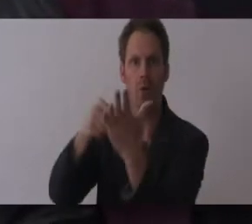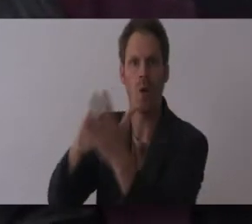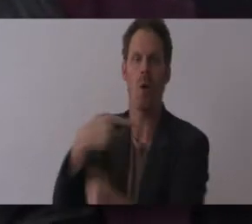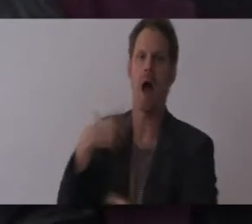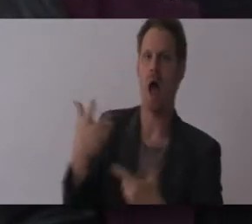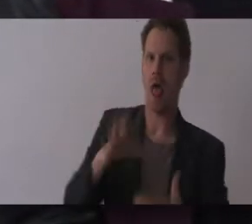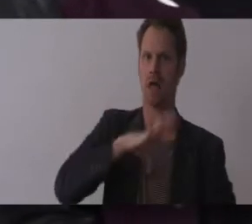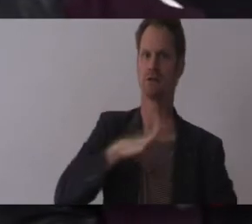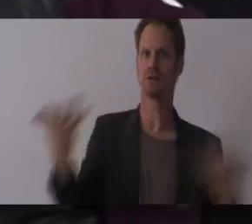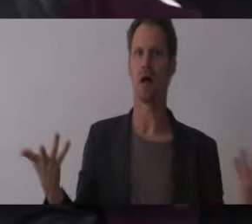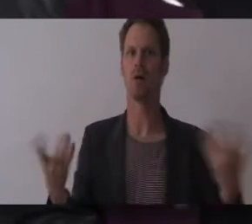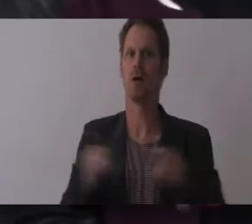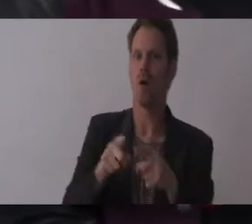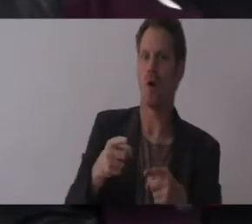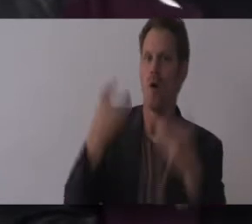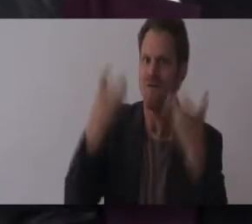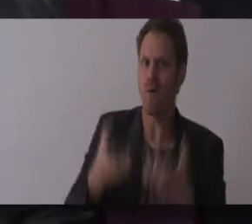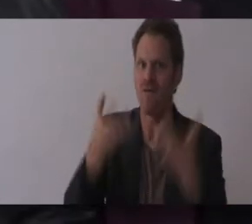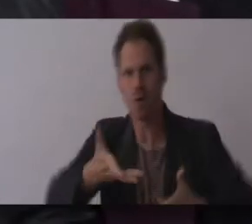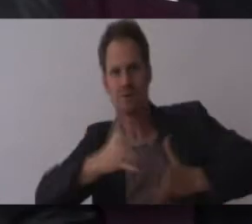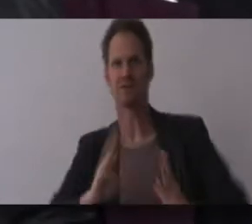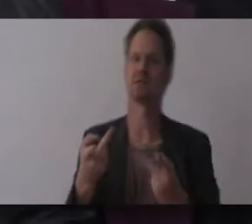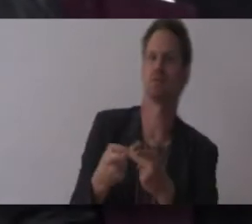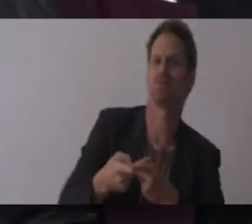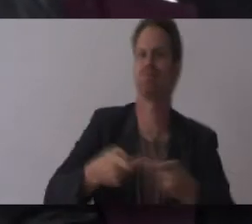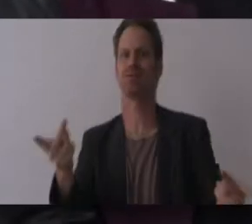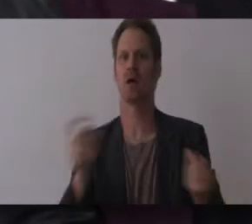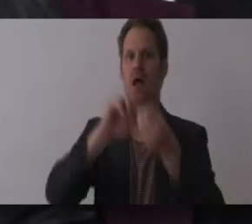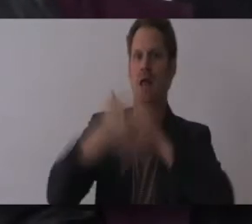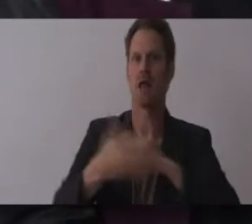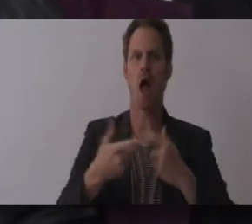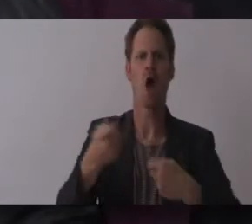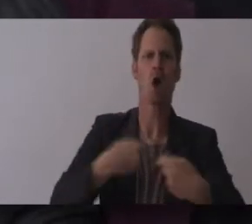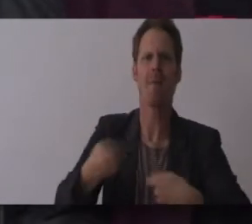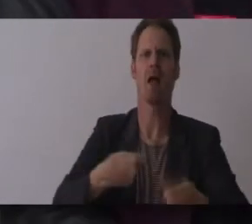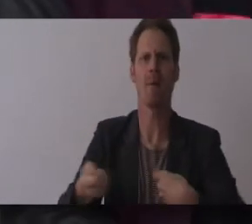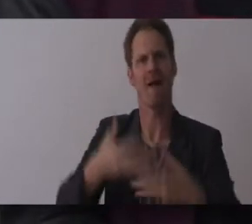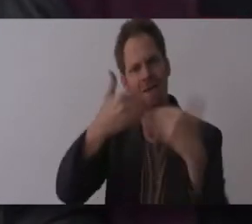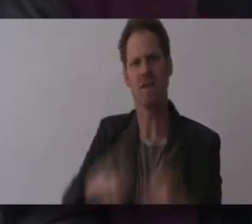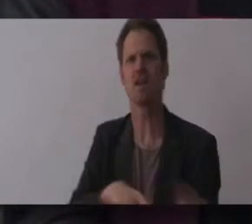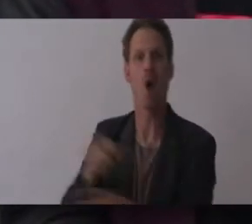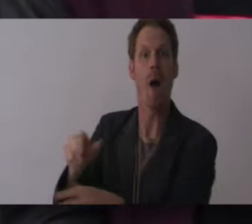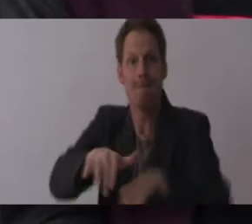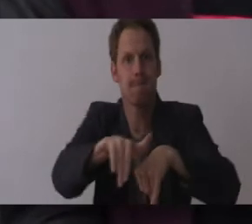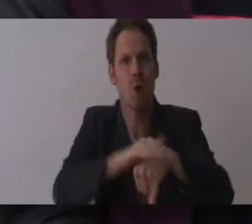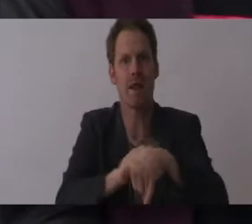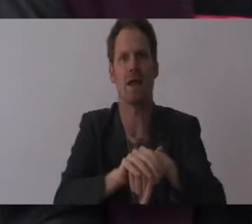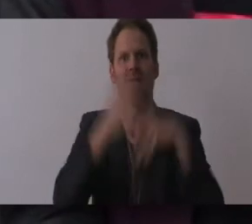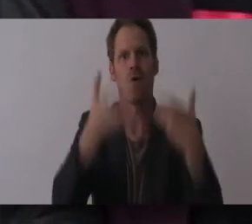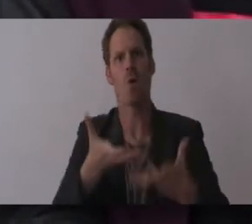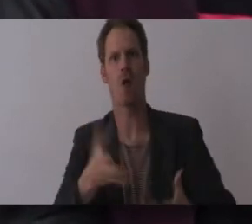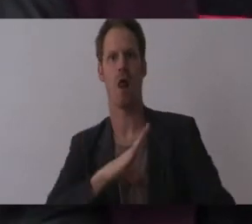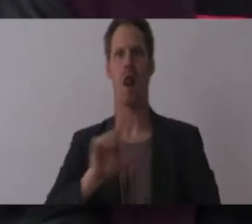le droit d'exister aussi médiatiquement sur une sphère qui est autre que la sphère commerciale, sur une sphère politique. Donc du coup,